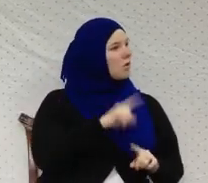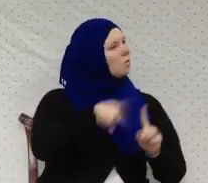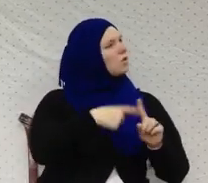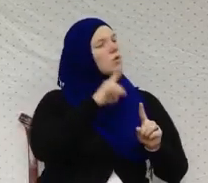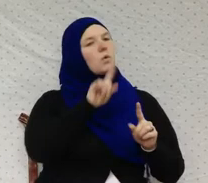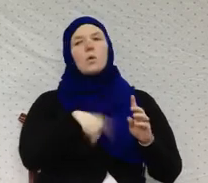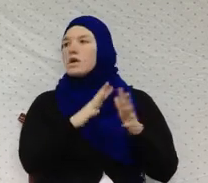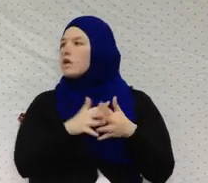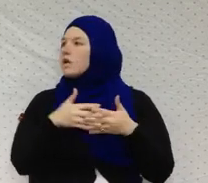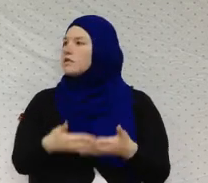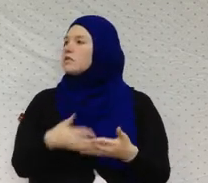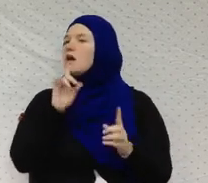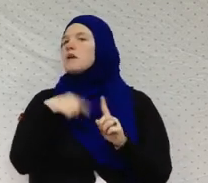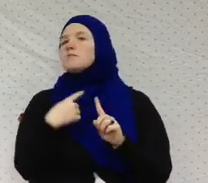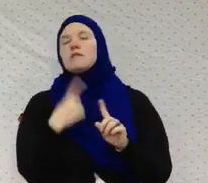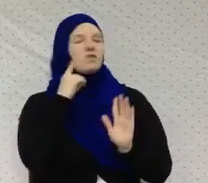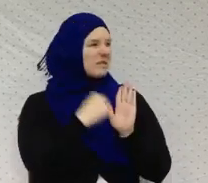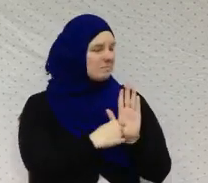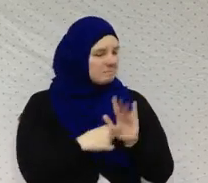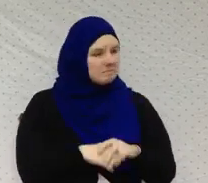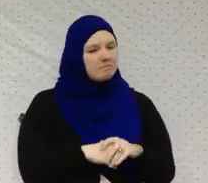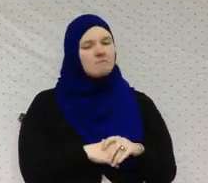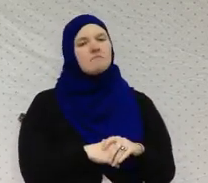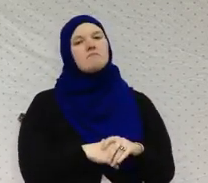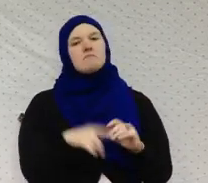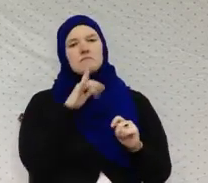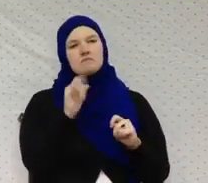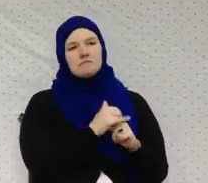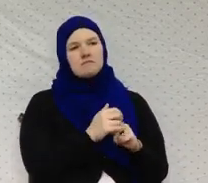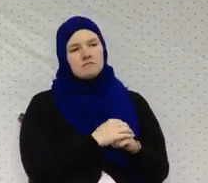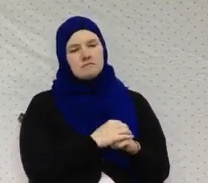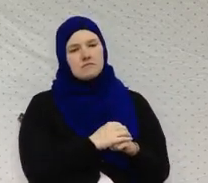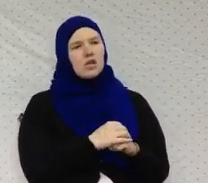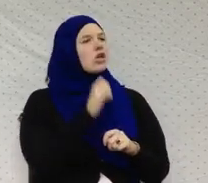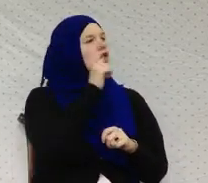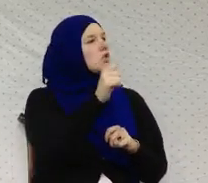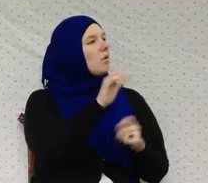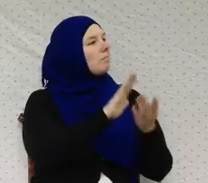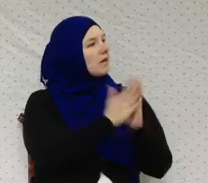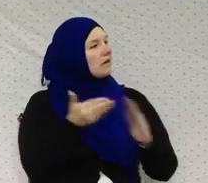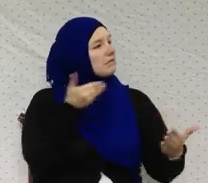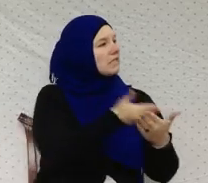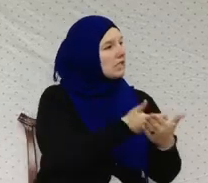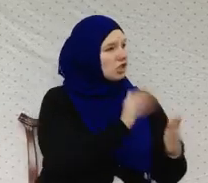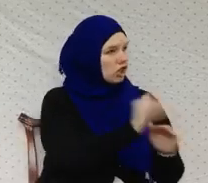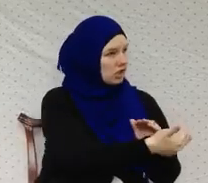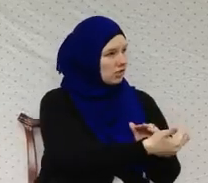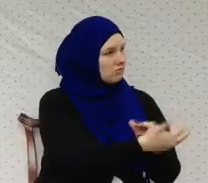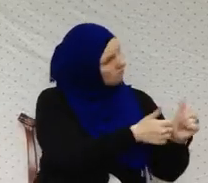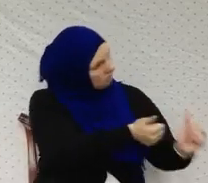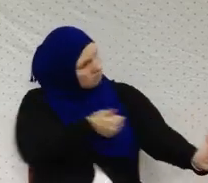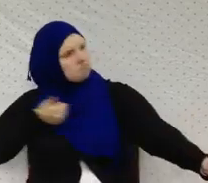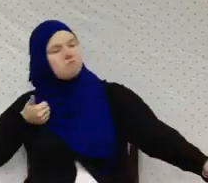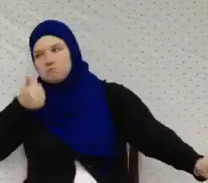So when the Quran speaks about, for example, وَلَا تَقْرَبُوا الزِّنَا, don't get near